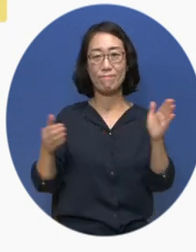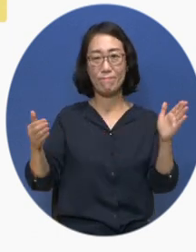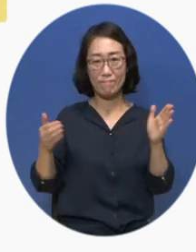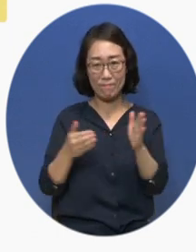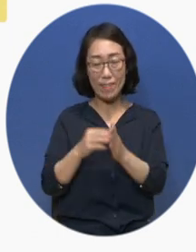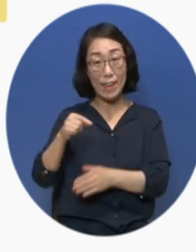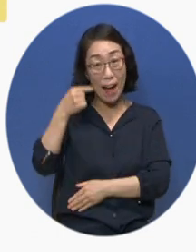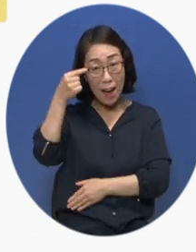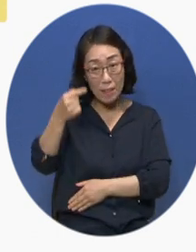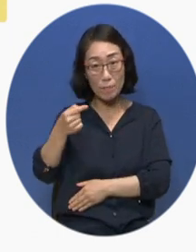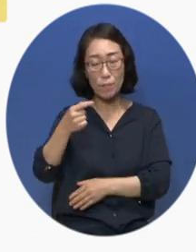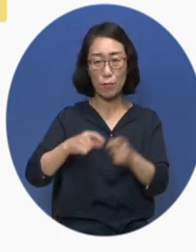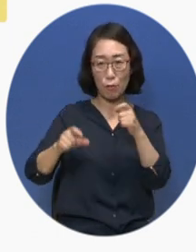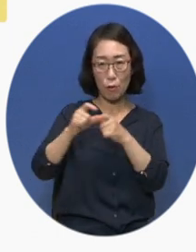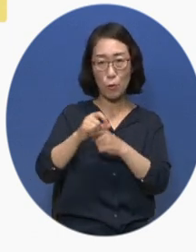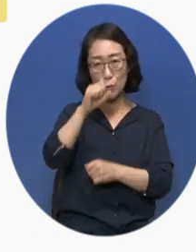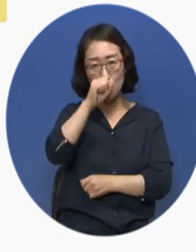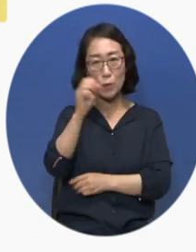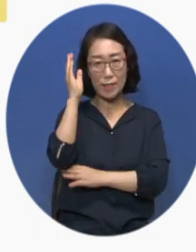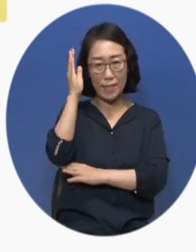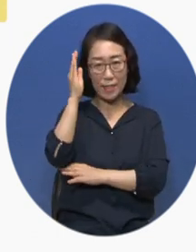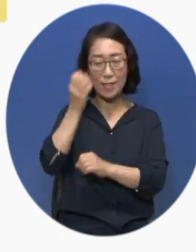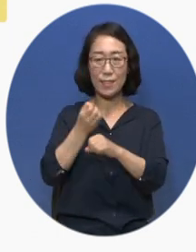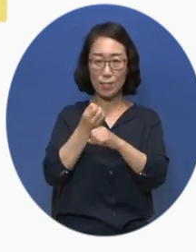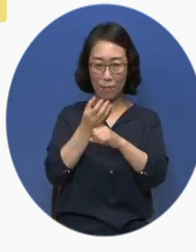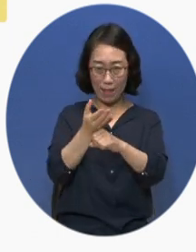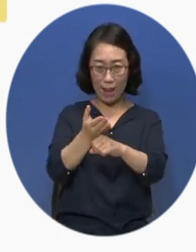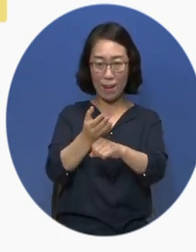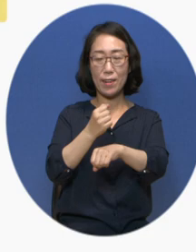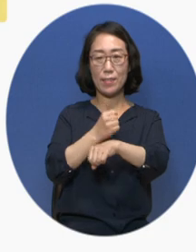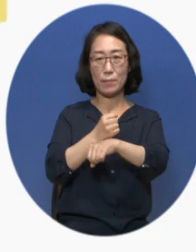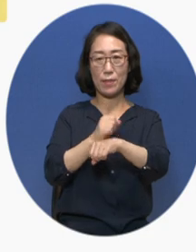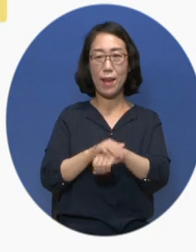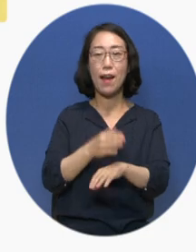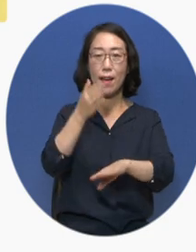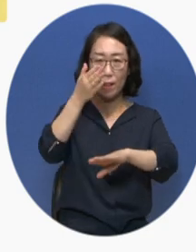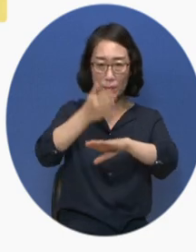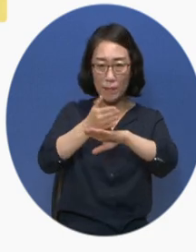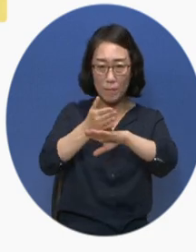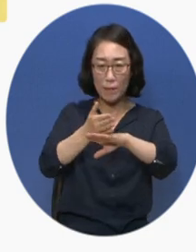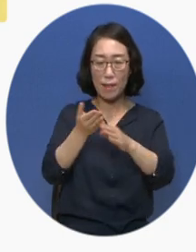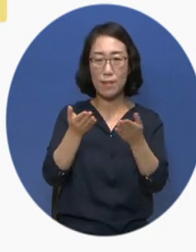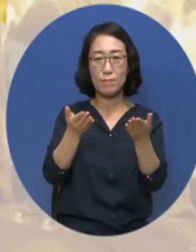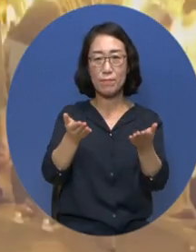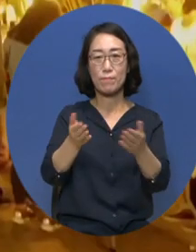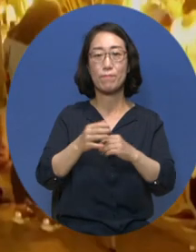다음 시간엔 더 알찬 문화 소식으로 찾아뵙겠습니다. 감사합니다.